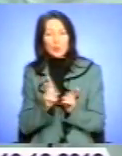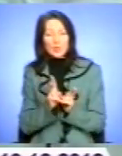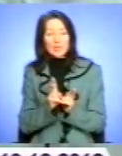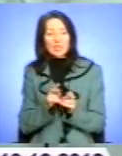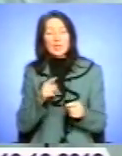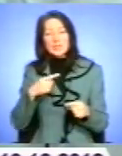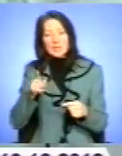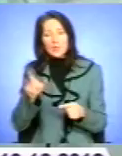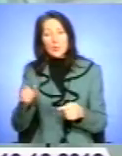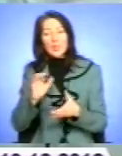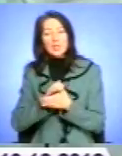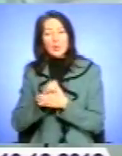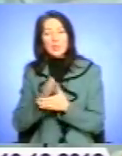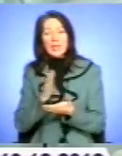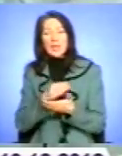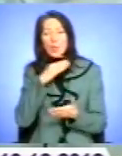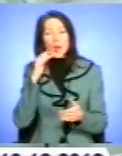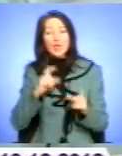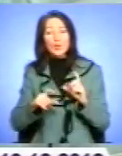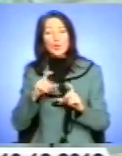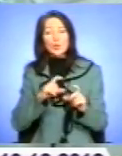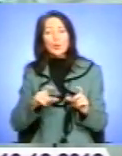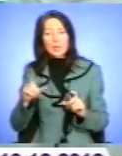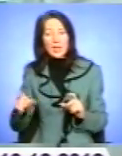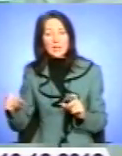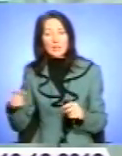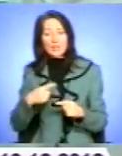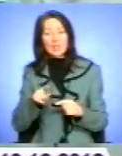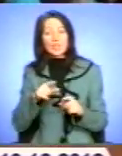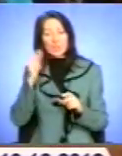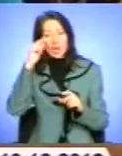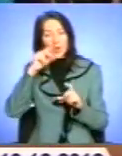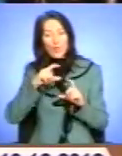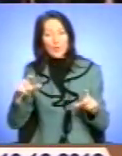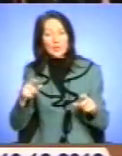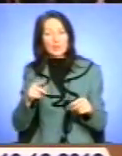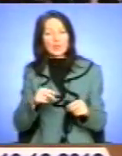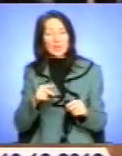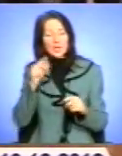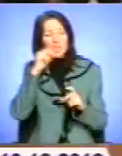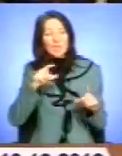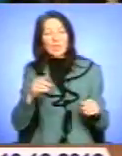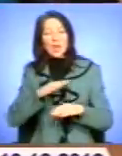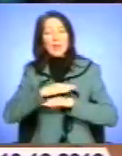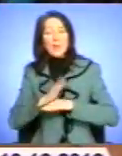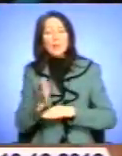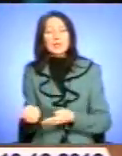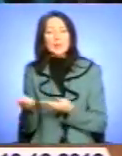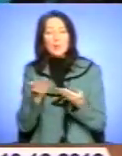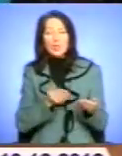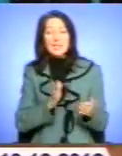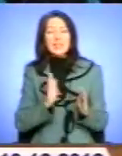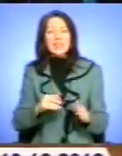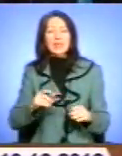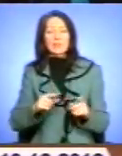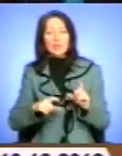є студентів з інших вузів, з учнів з інших шкіл. На бал були запрошені не лише студенти цього навчального закладу,